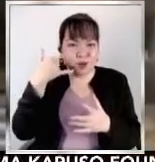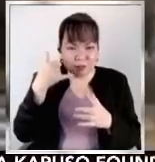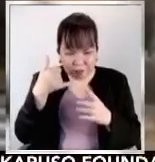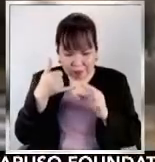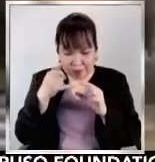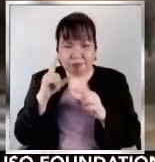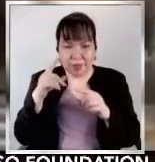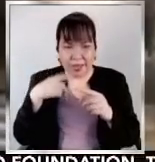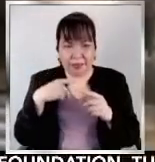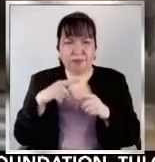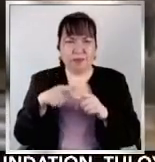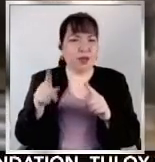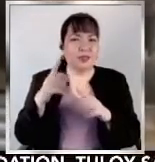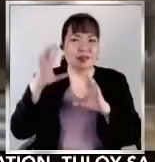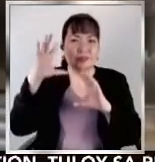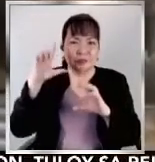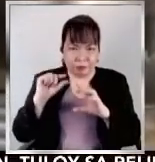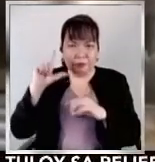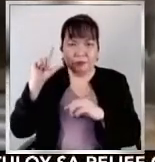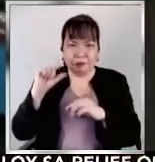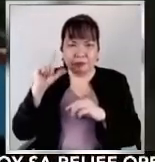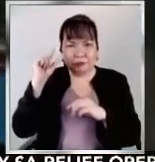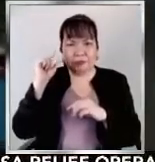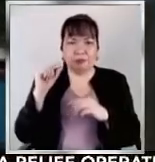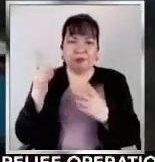stable yung connection.